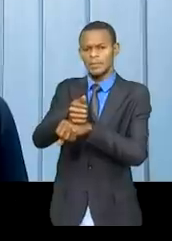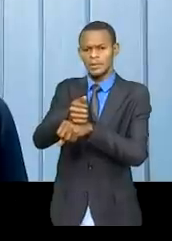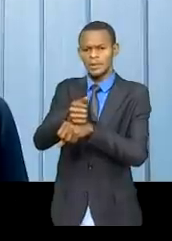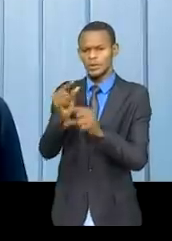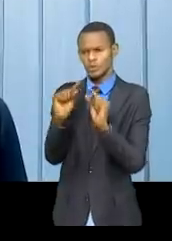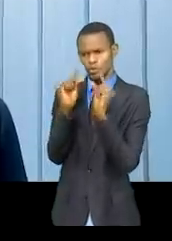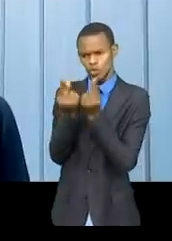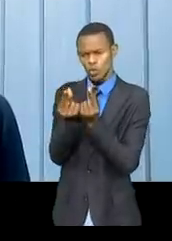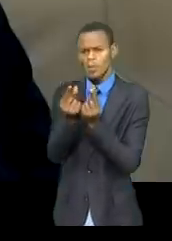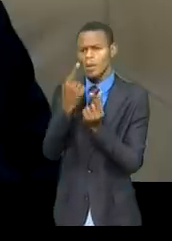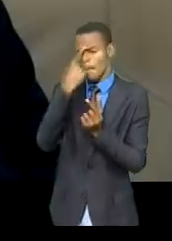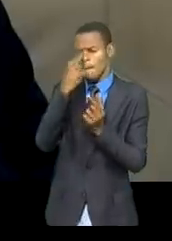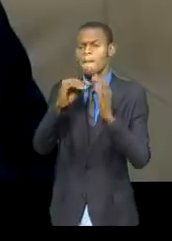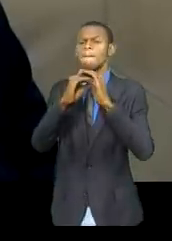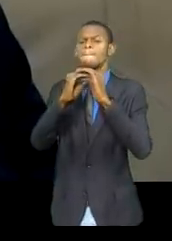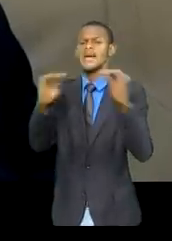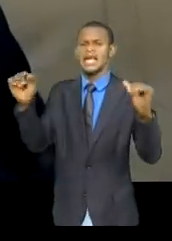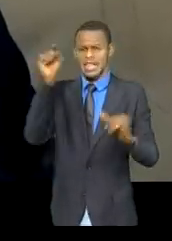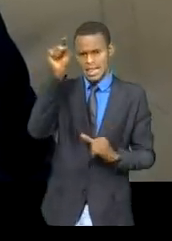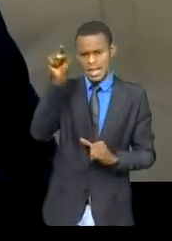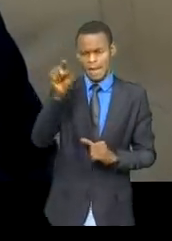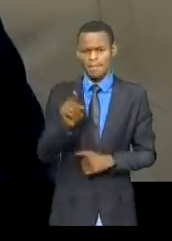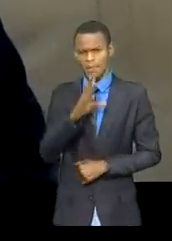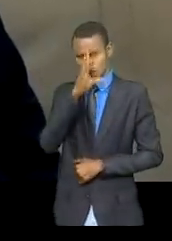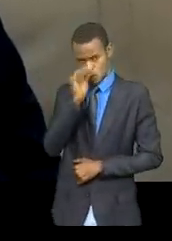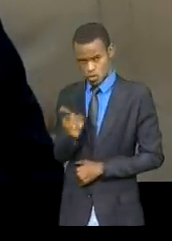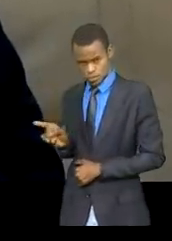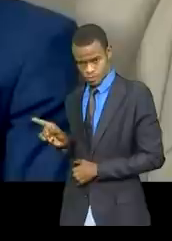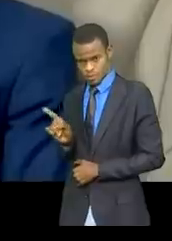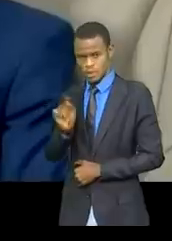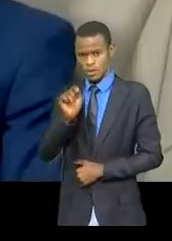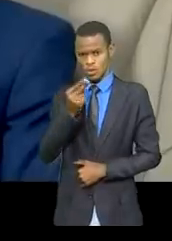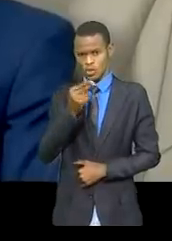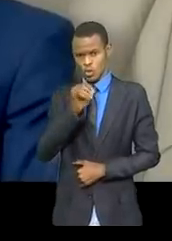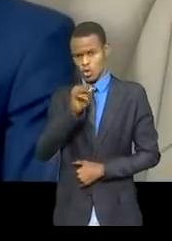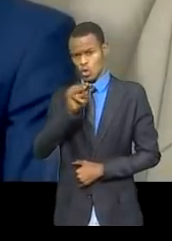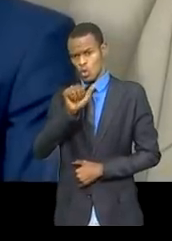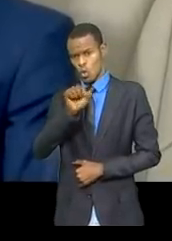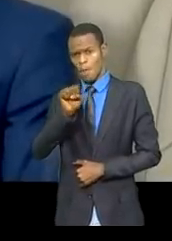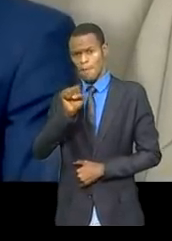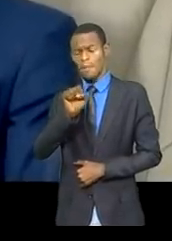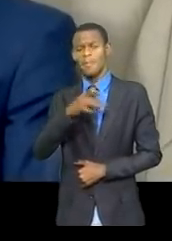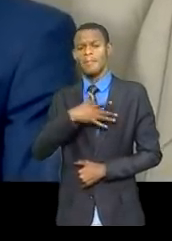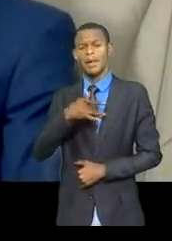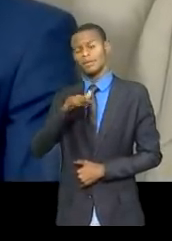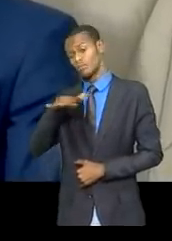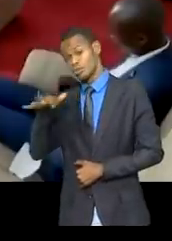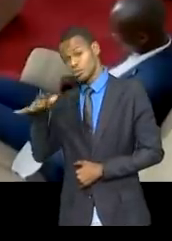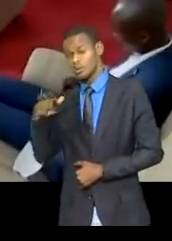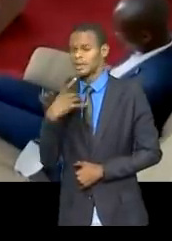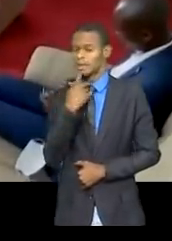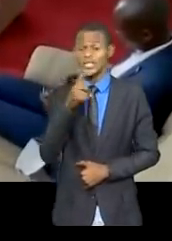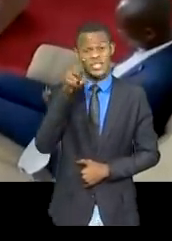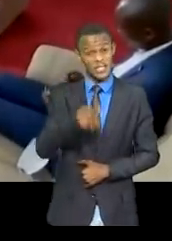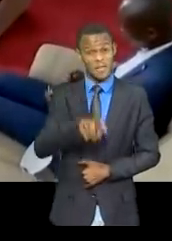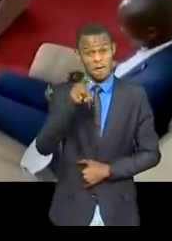la réconciliation de l'Ituri. Thomas Lubanga Dilo et Sami Adebango Aoto restent très préoccupés par la question du retour